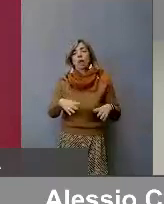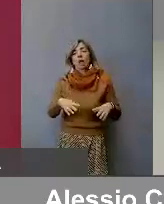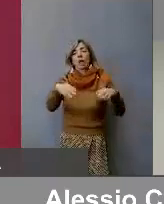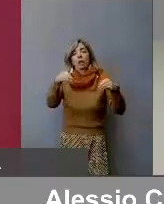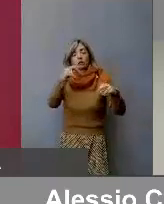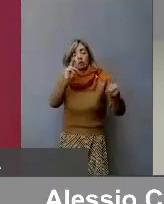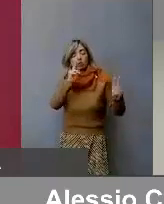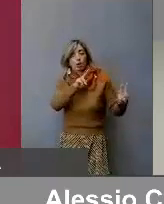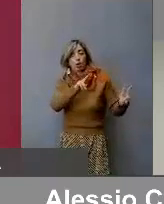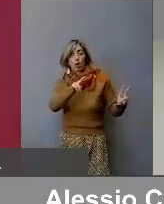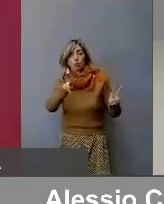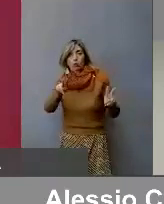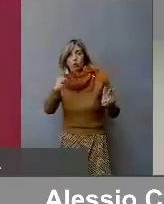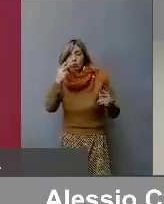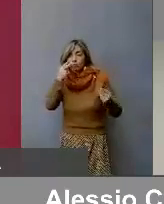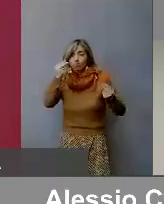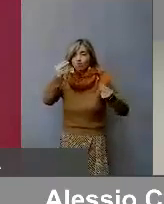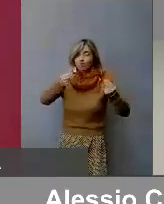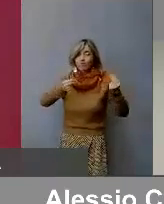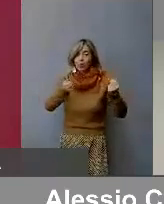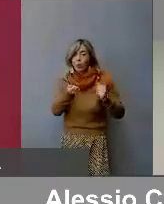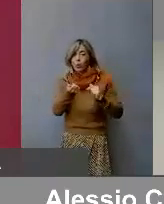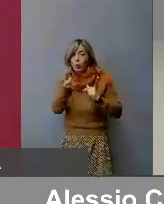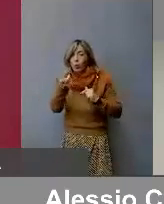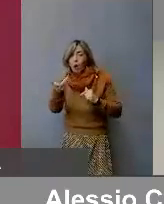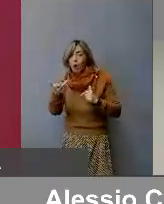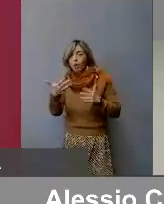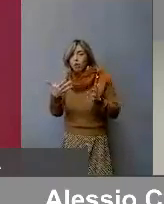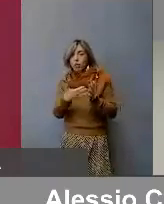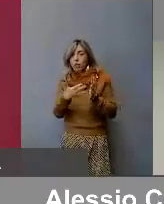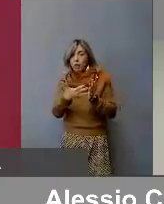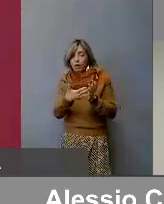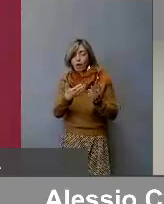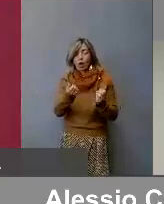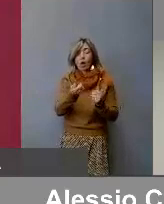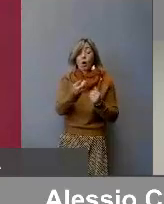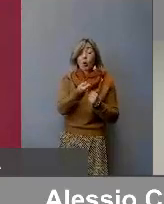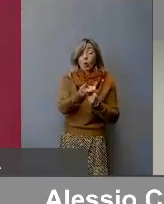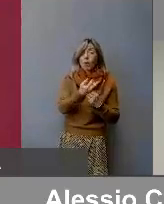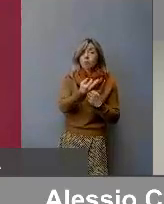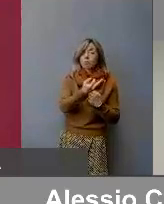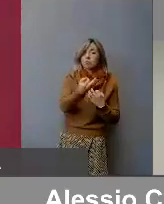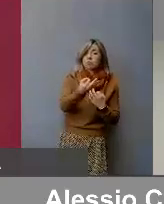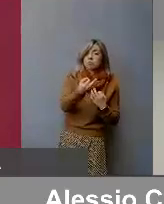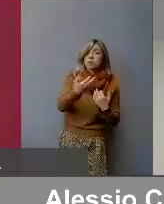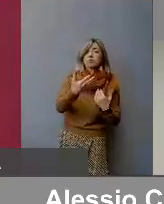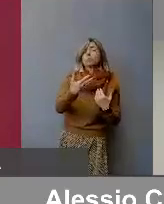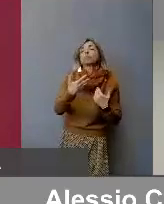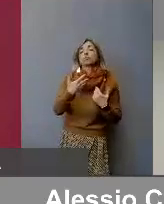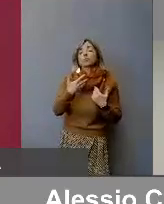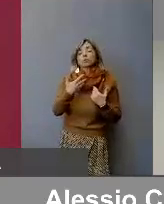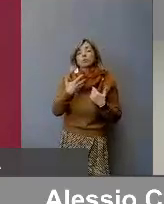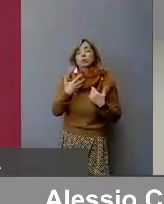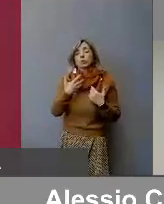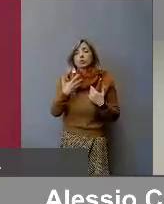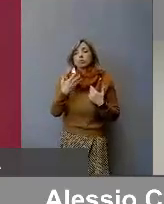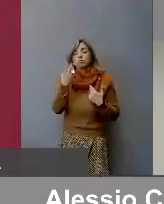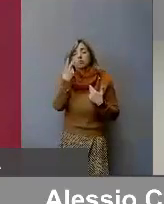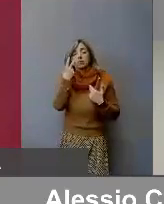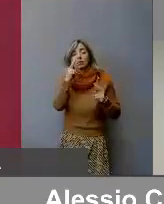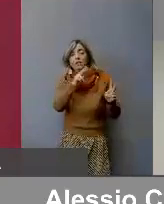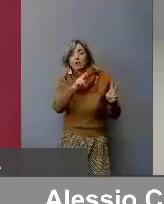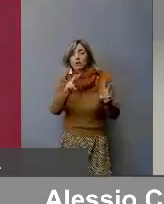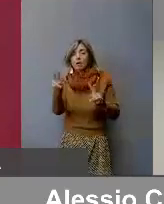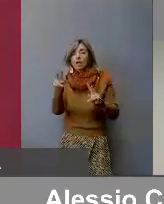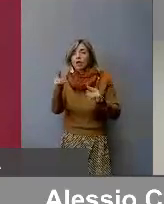un un documento che indicava diciamo l'indice di salute del delle strutture